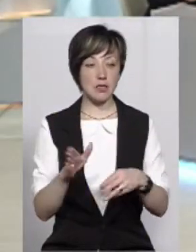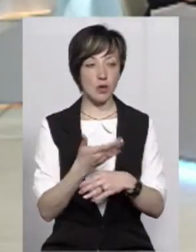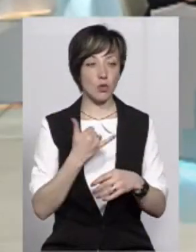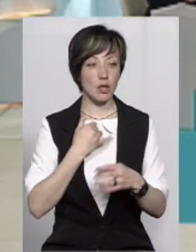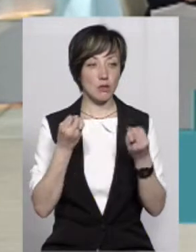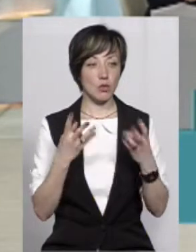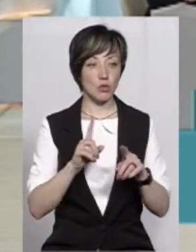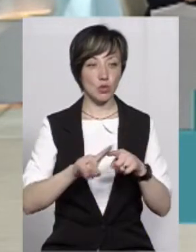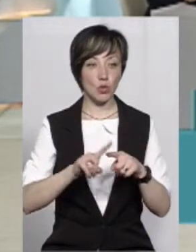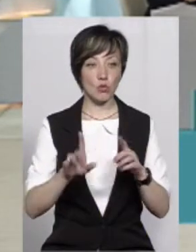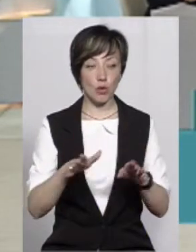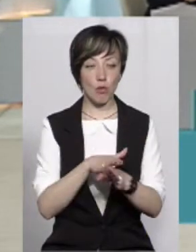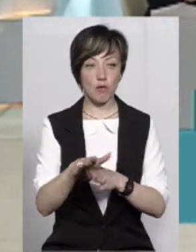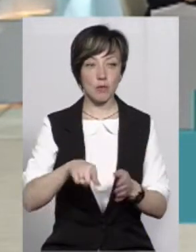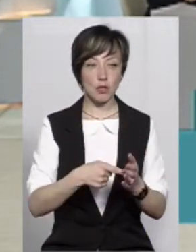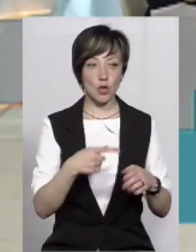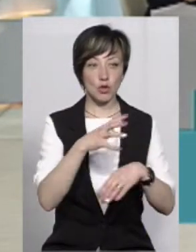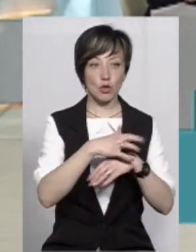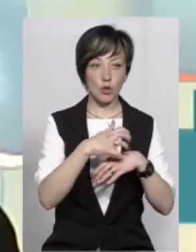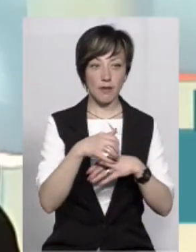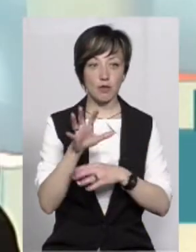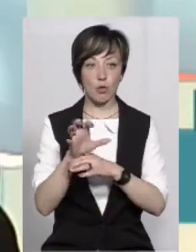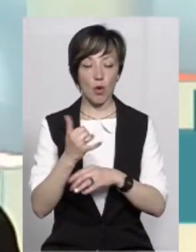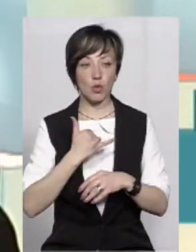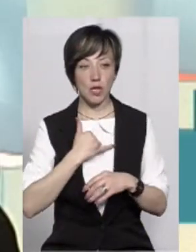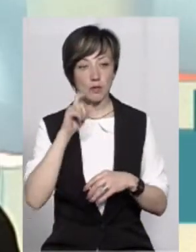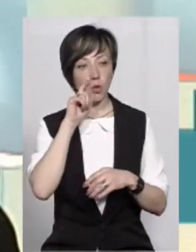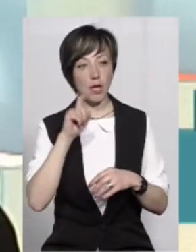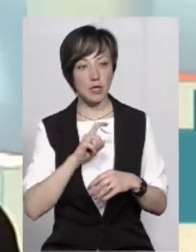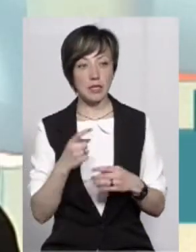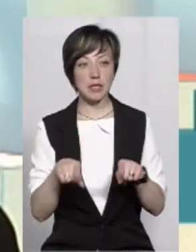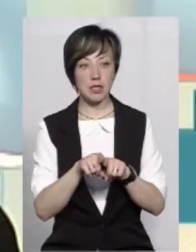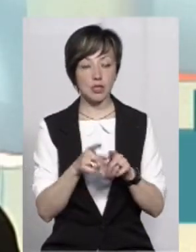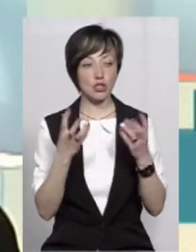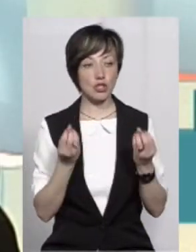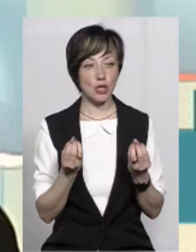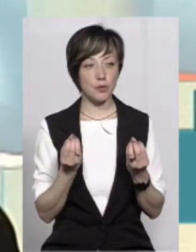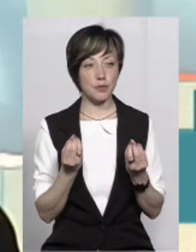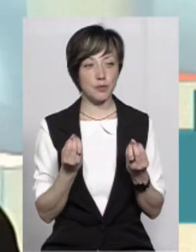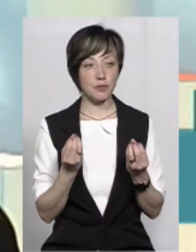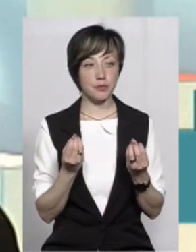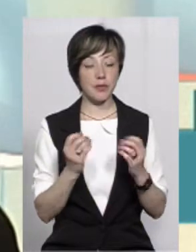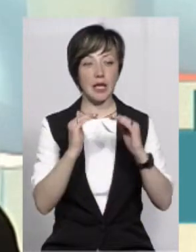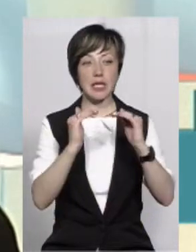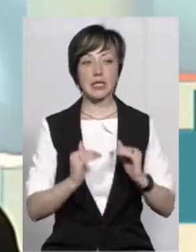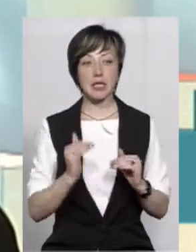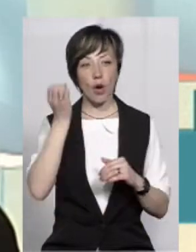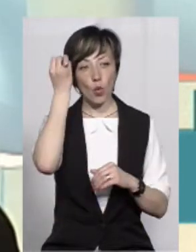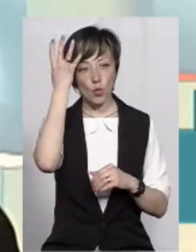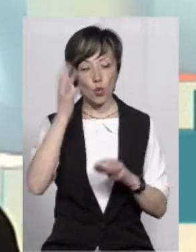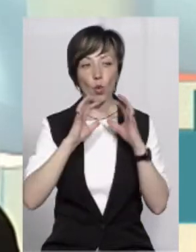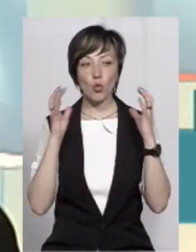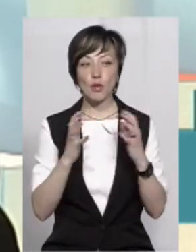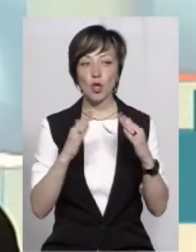стерилізація, то в нас просто скоро буде повне місто і собак, і котів. В нас в Україні настільки ще, будемо говорити, низька культура